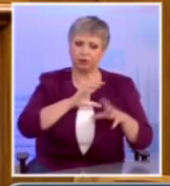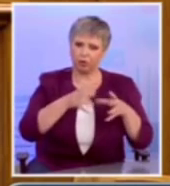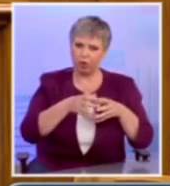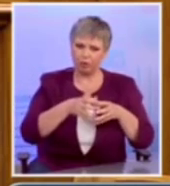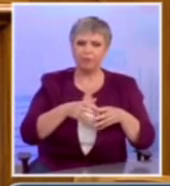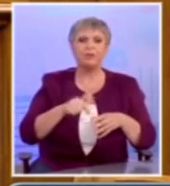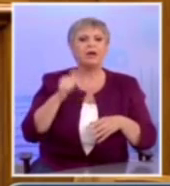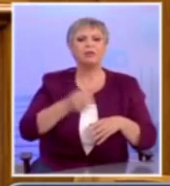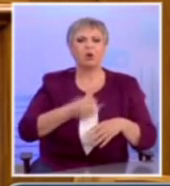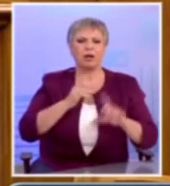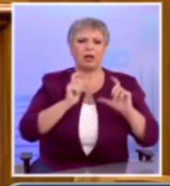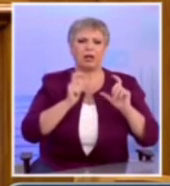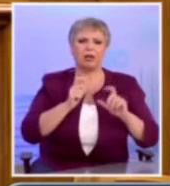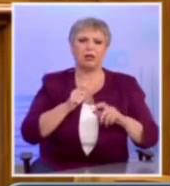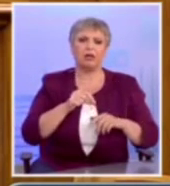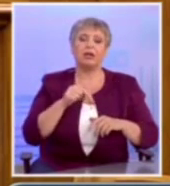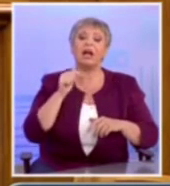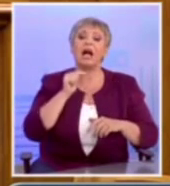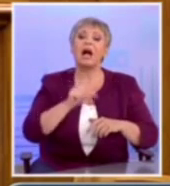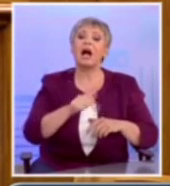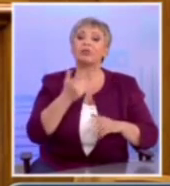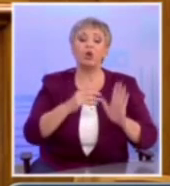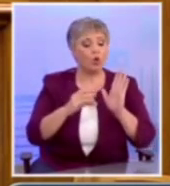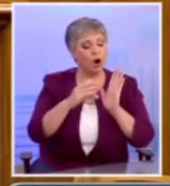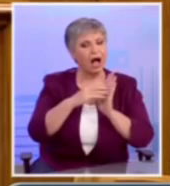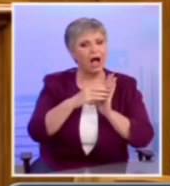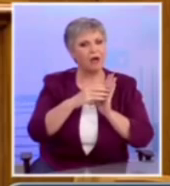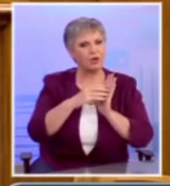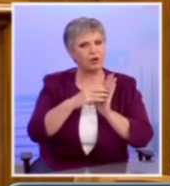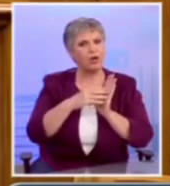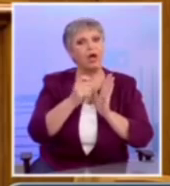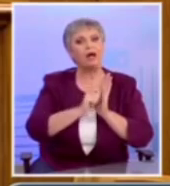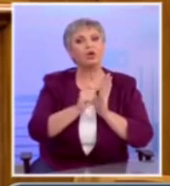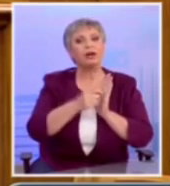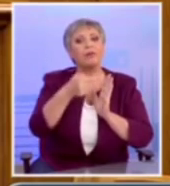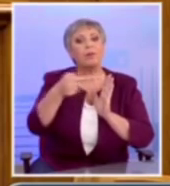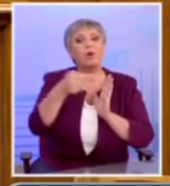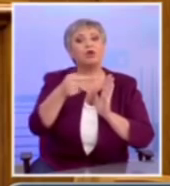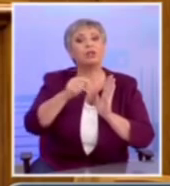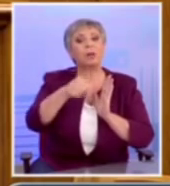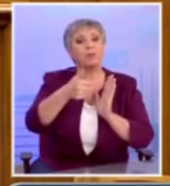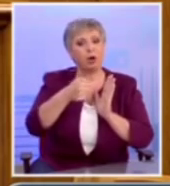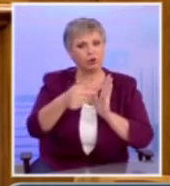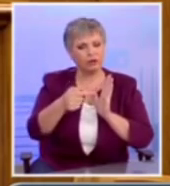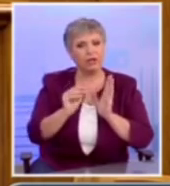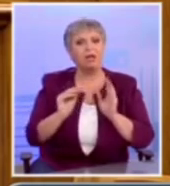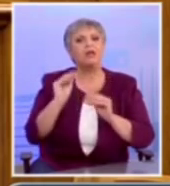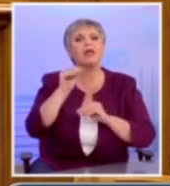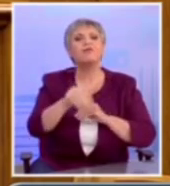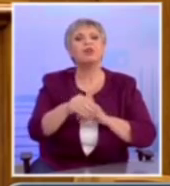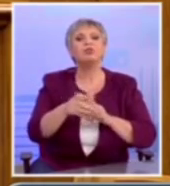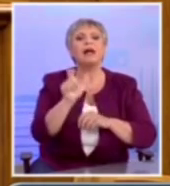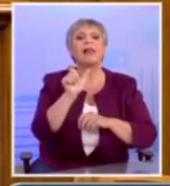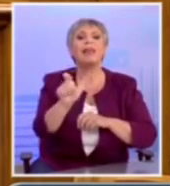αφορά στο ένα άρθρο, στην πρώτη πρόταση, να υπάρχει η λέξη βάση